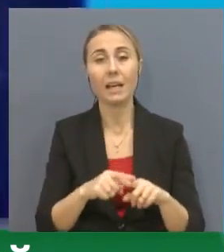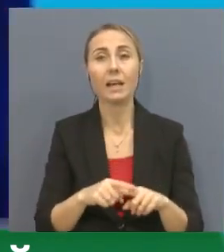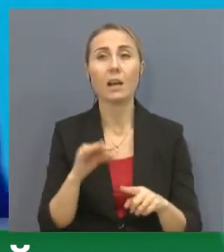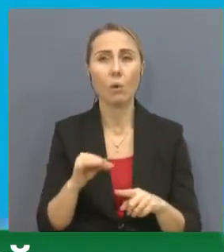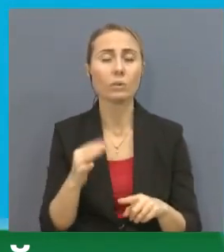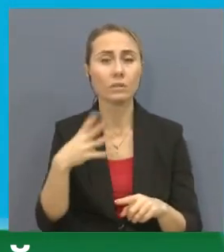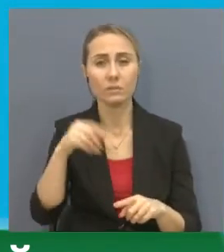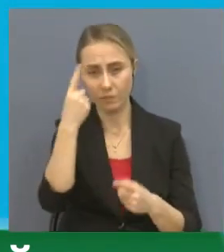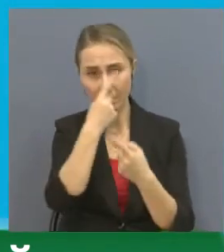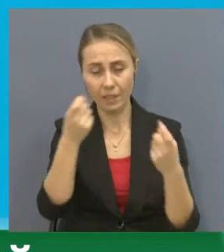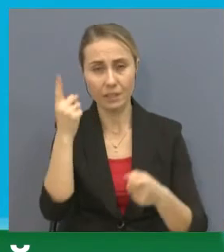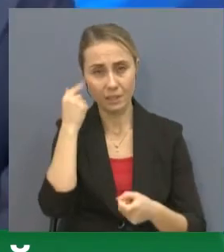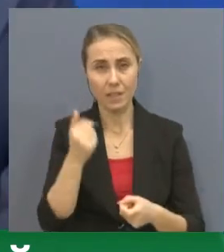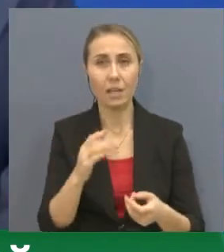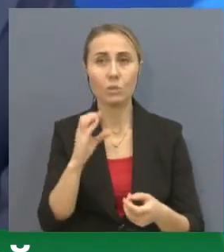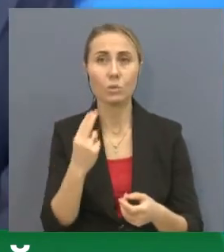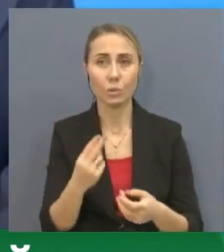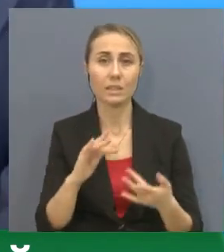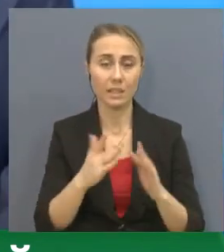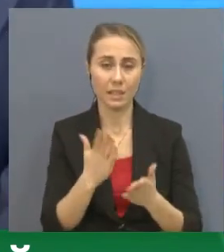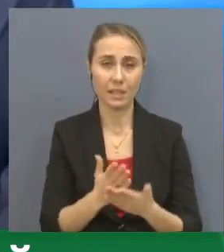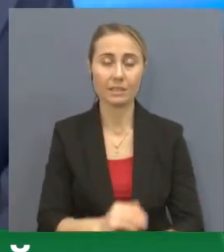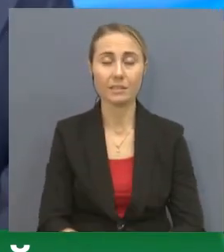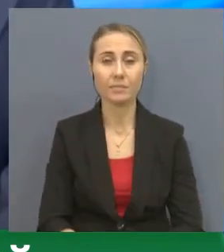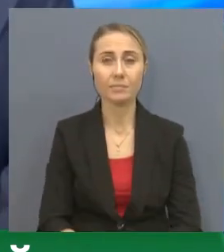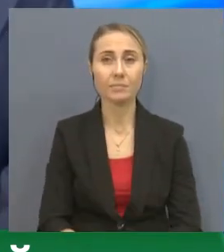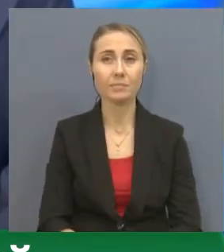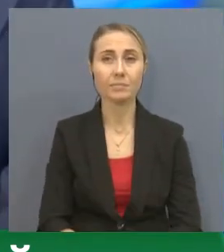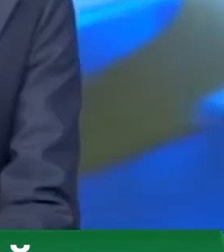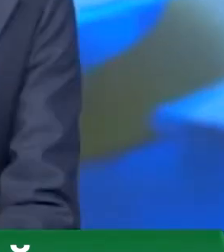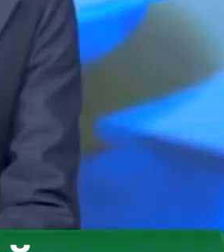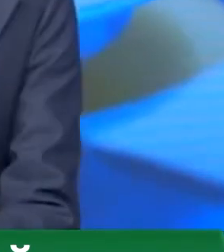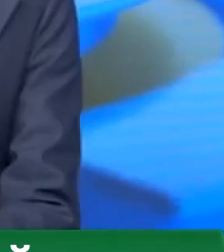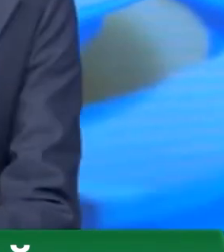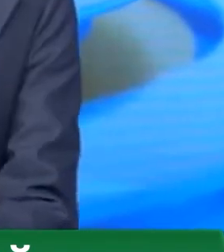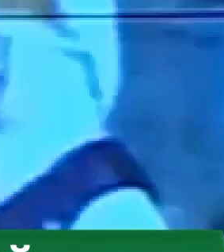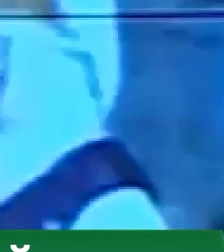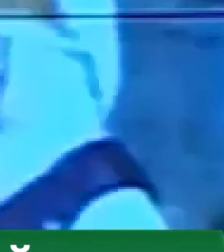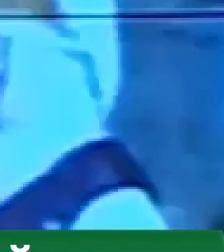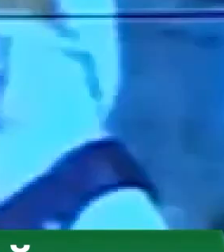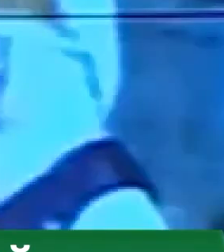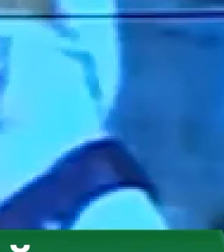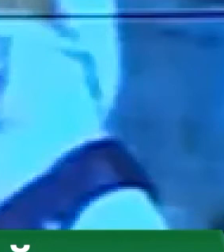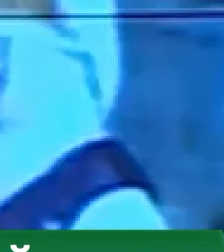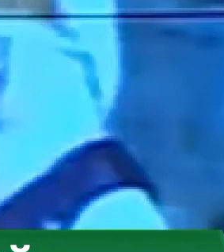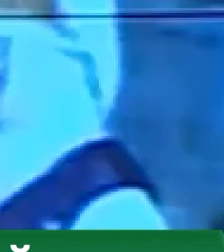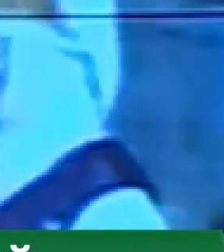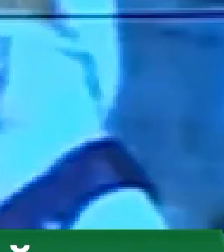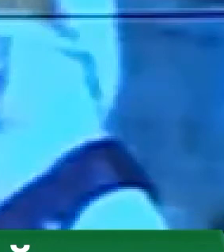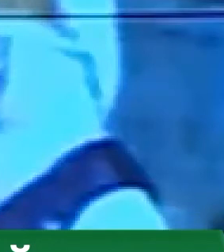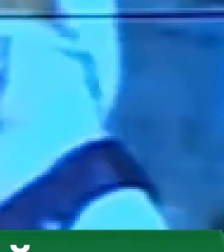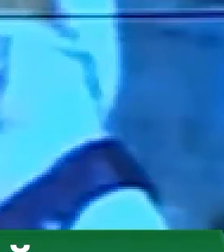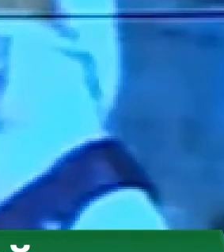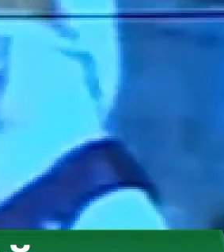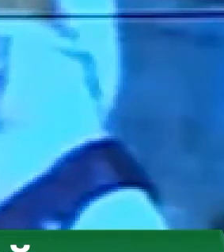растиражирован социальных сетях worked in our шишечек 7 а нога но теперь гленда опасным двигать горы гоа